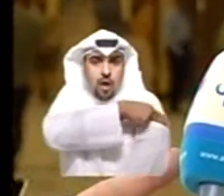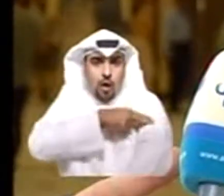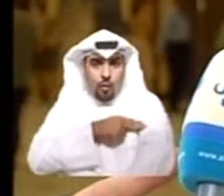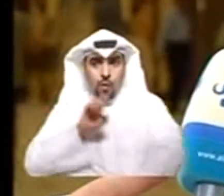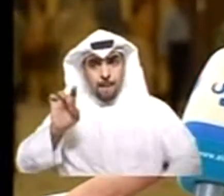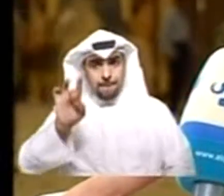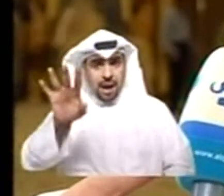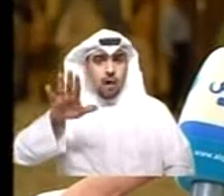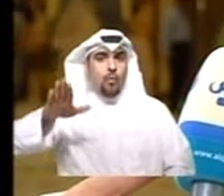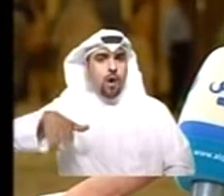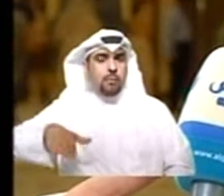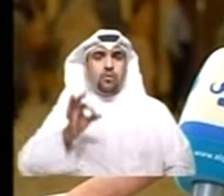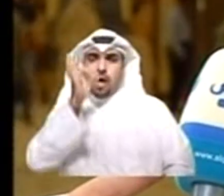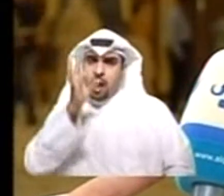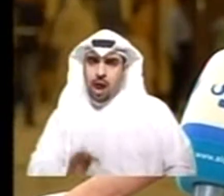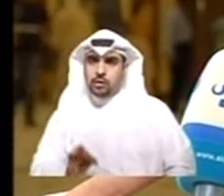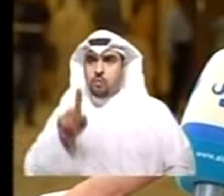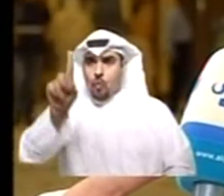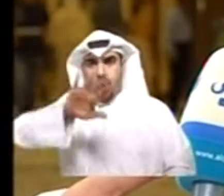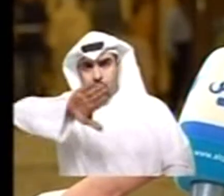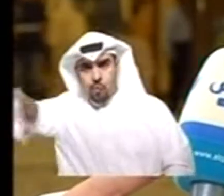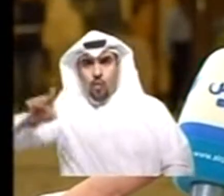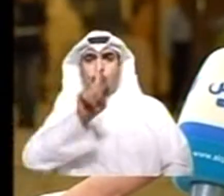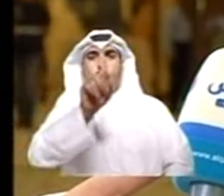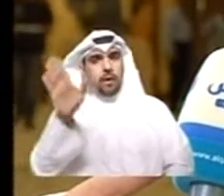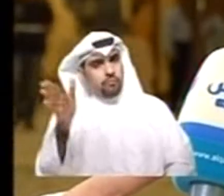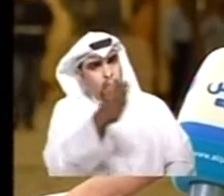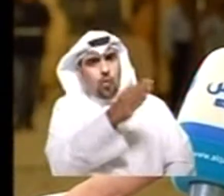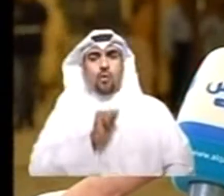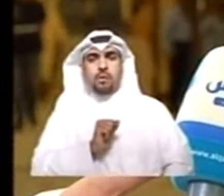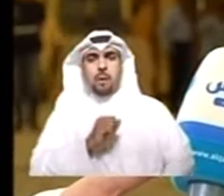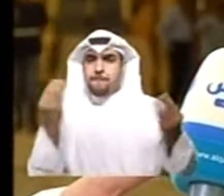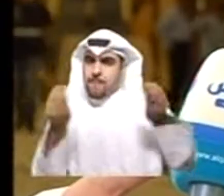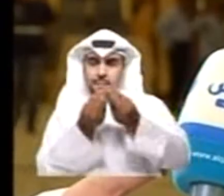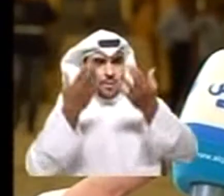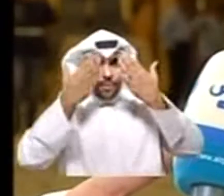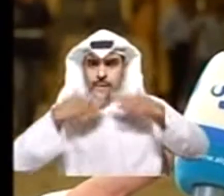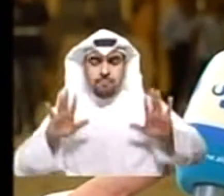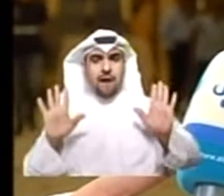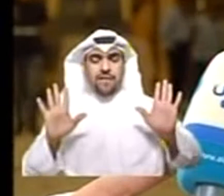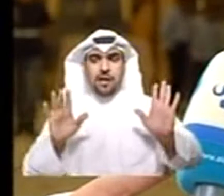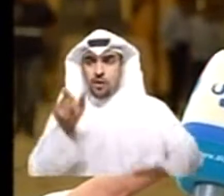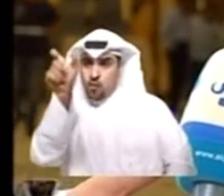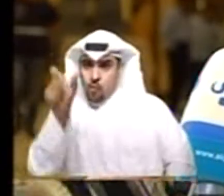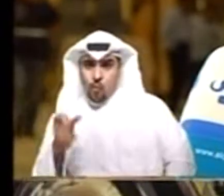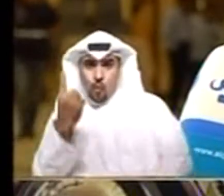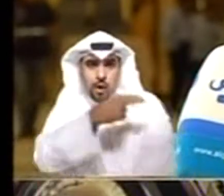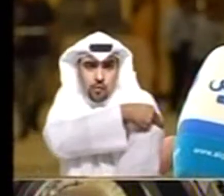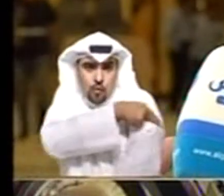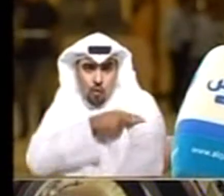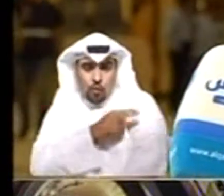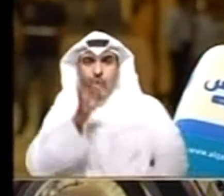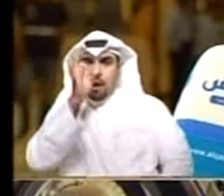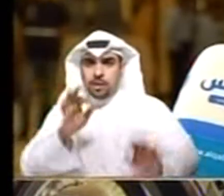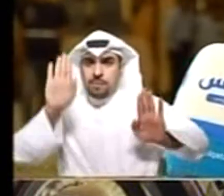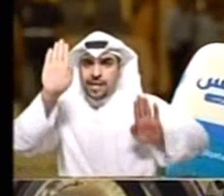المنفردين كل نائب على حدة، وإسقاط العضوية أي نائب يحتاج إلى موافقة الأغلبية التي يتكون منها